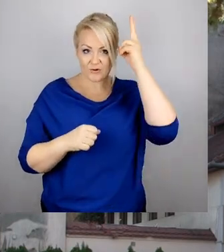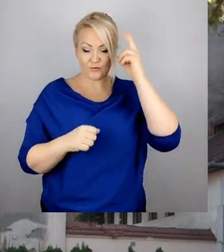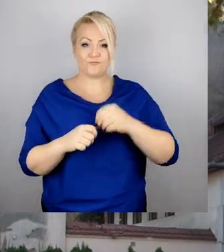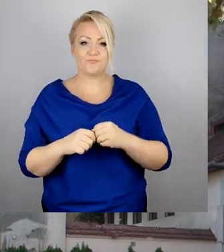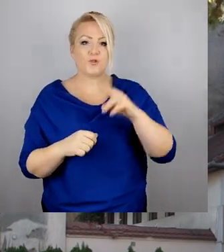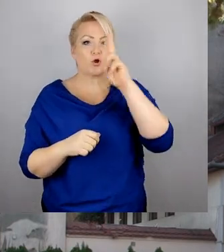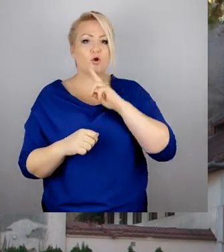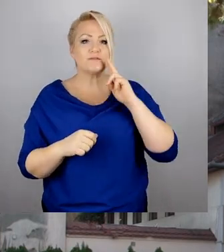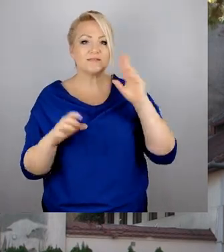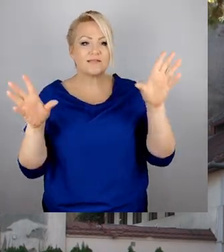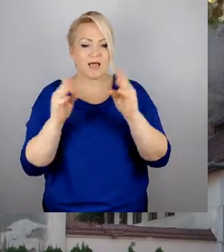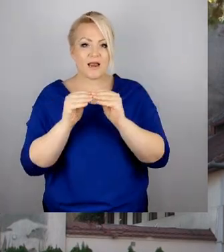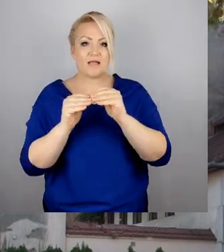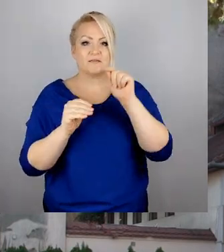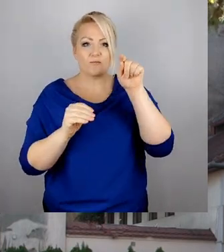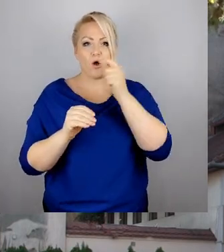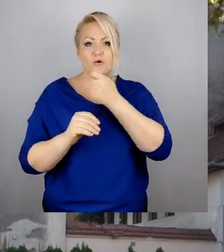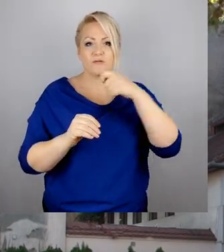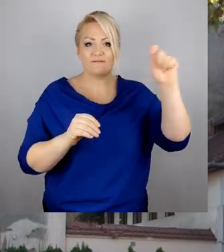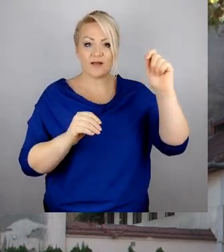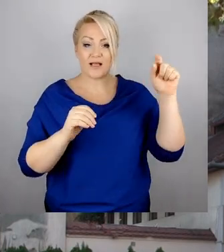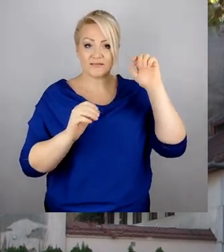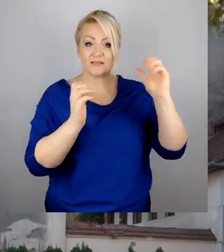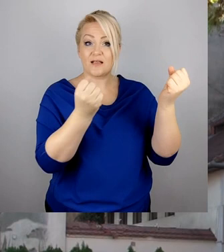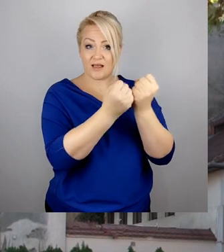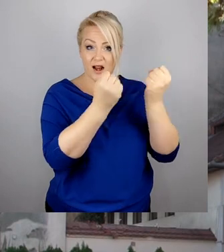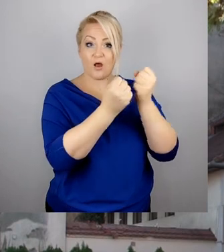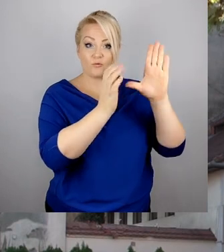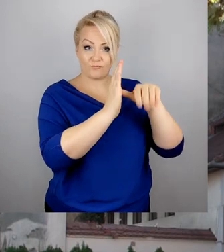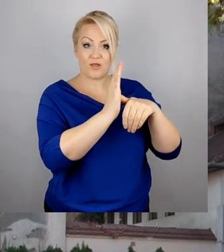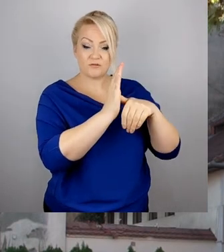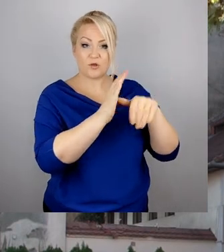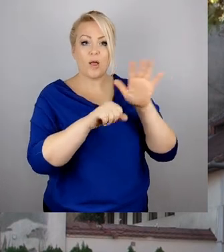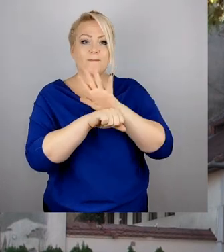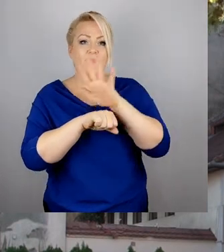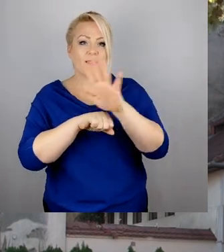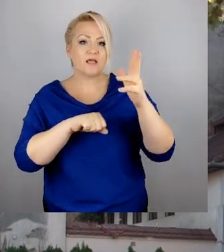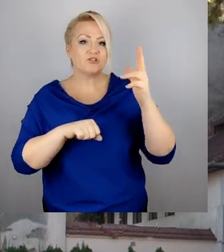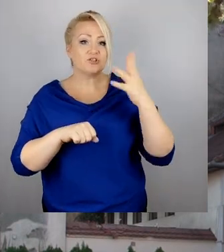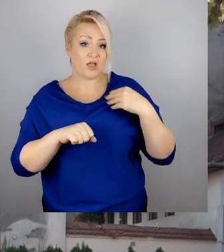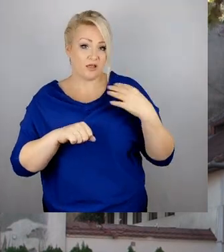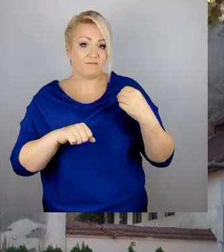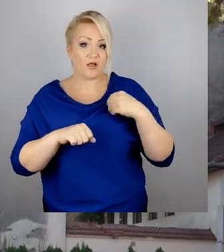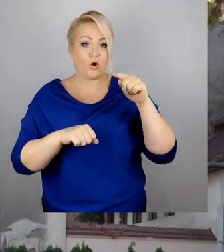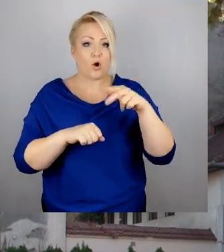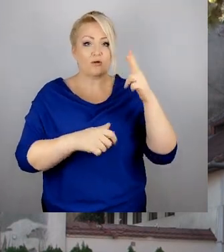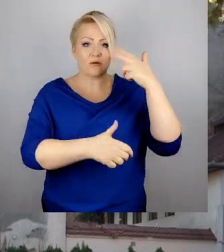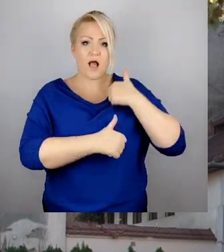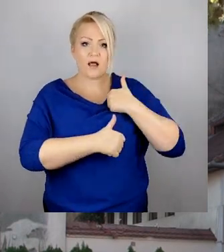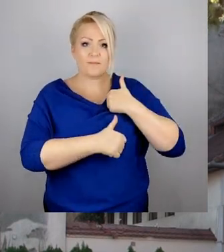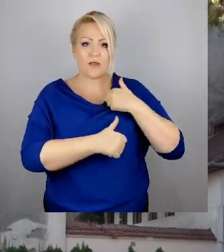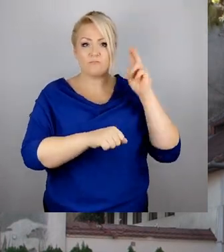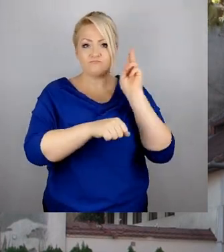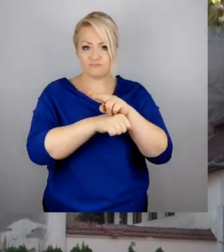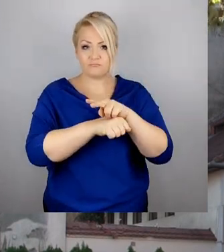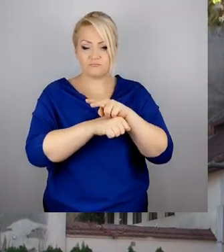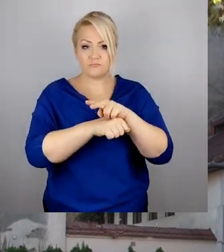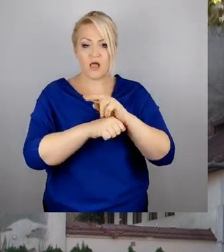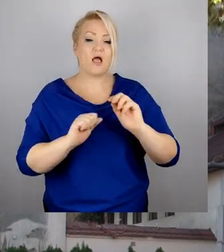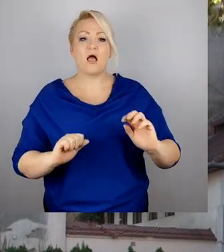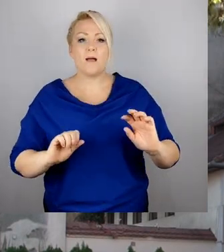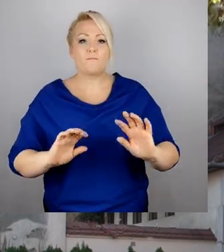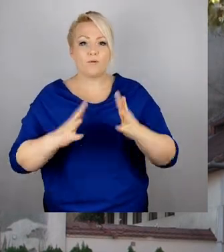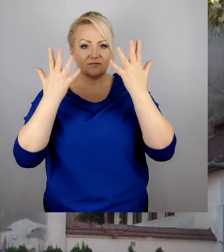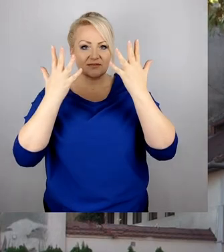Tarnowie, ale już jako kilkuletni chłopiec wyjechał wraz z rodzicami do Krakowa. W wieku 15 lat wstąpił